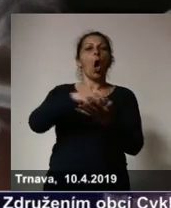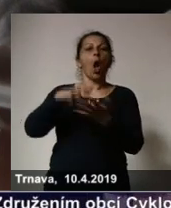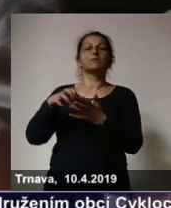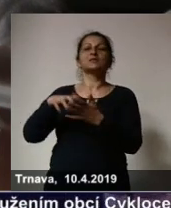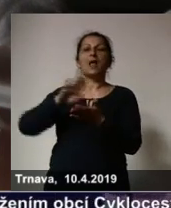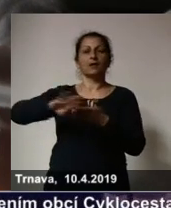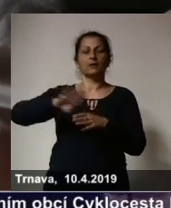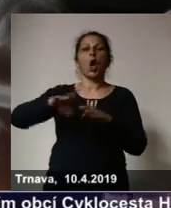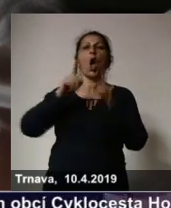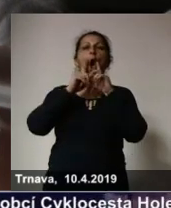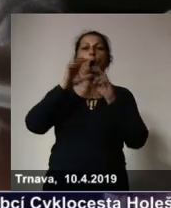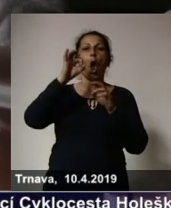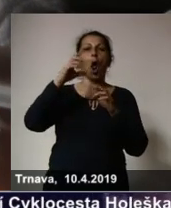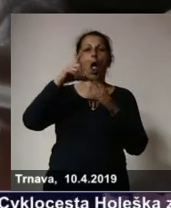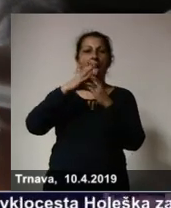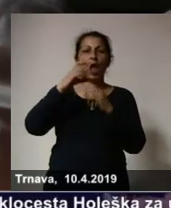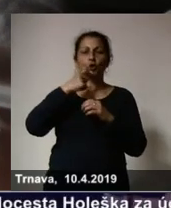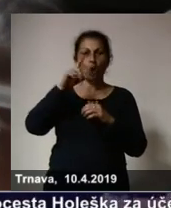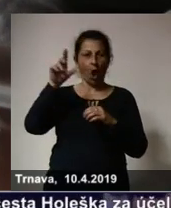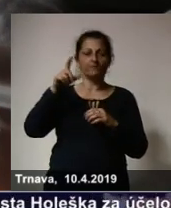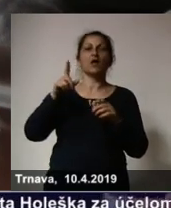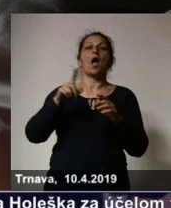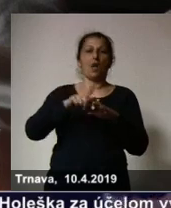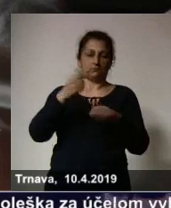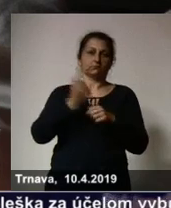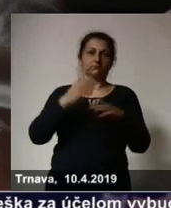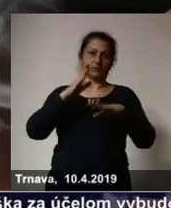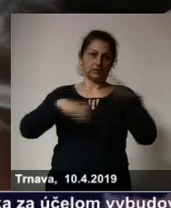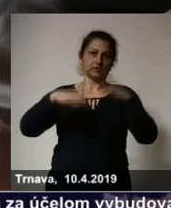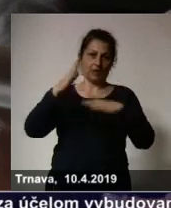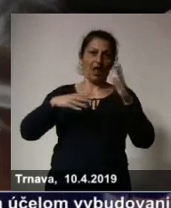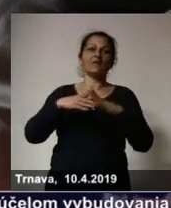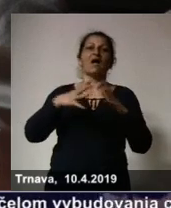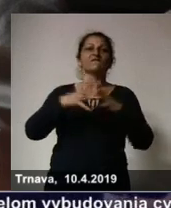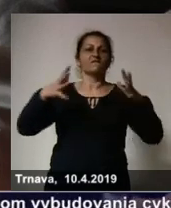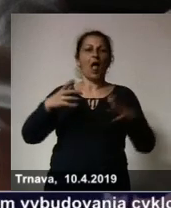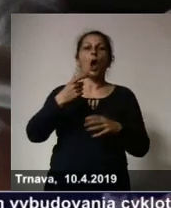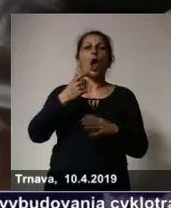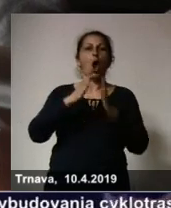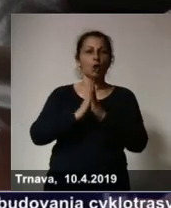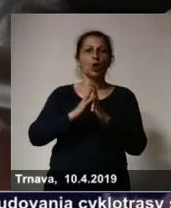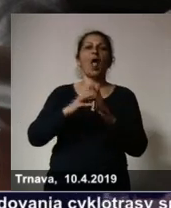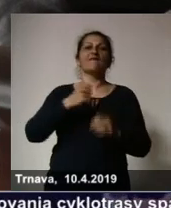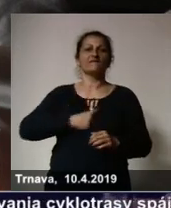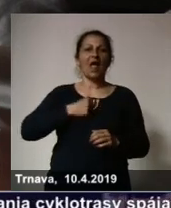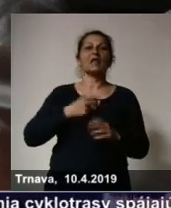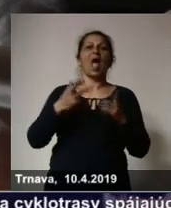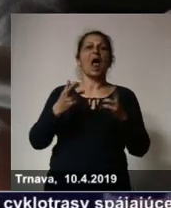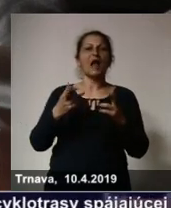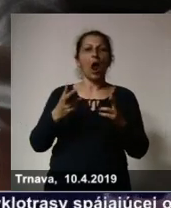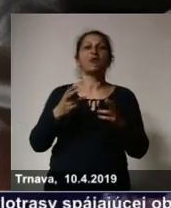ktorých katastroch sa predmetná cyklotrasa buduje, to je Veľké Kostolany, Dubovany, Veselé, Rakovice,